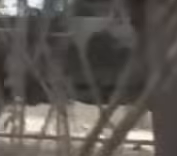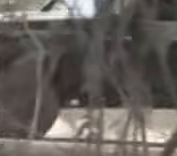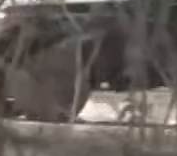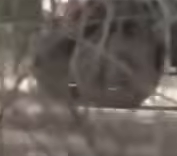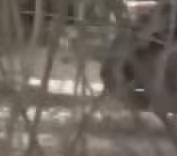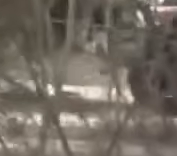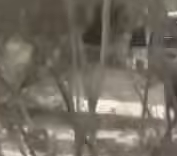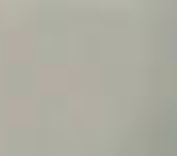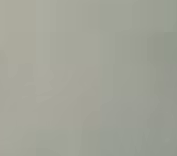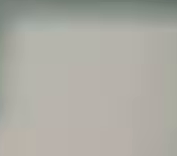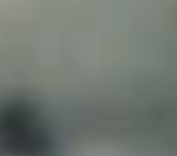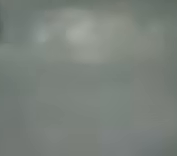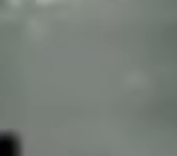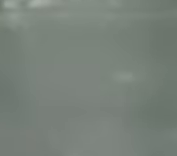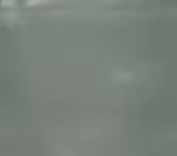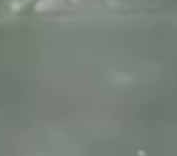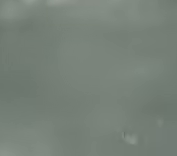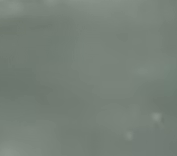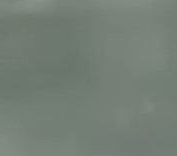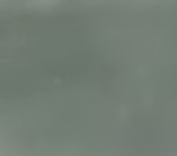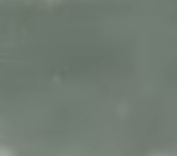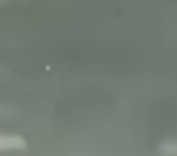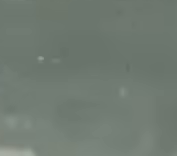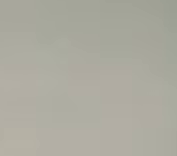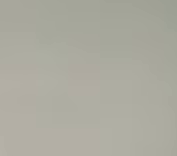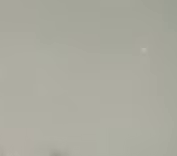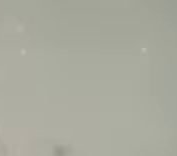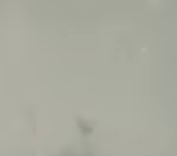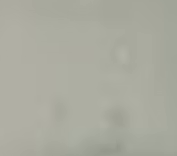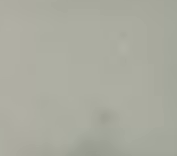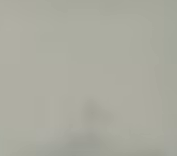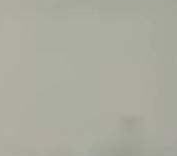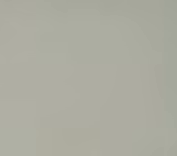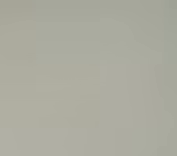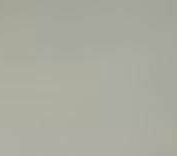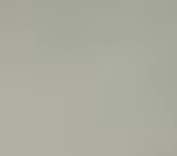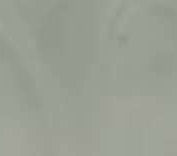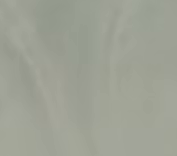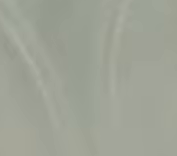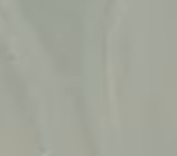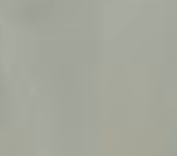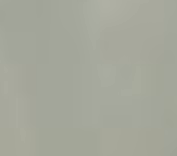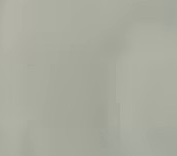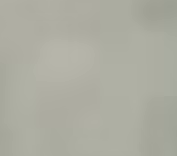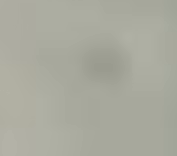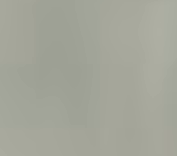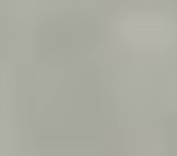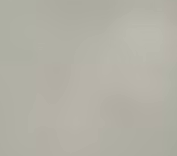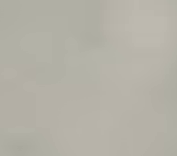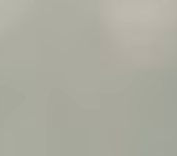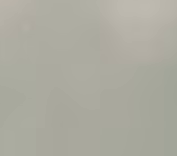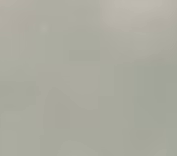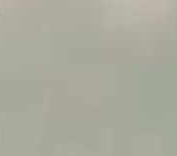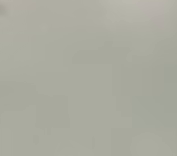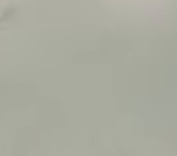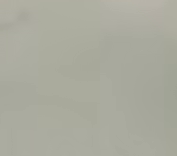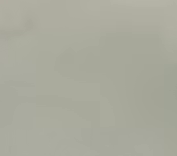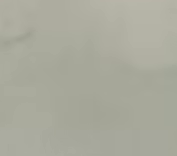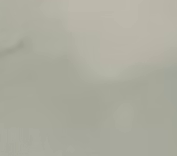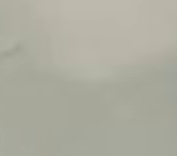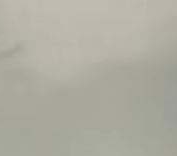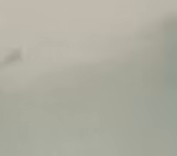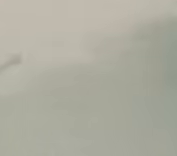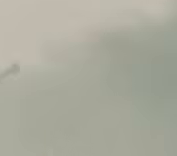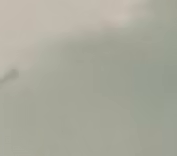kama mwanajeshi? Kwa maelezo zaidi, tegea KBC Radio Taifa tarehe 20 mwezi huu wa Septemba. Punde tu baada ya taarifa ya habari ya saa